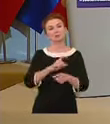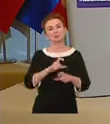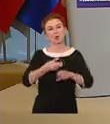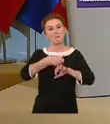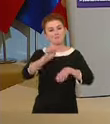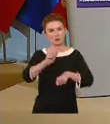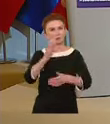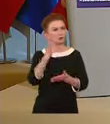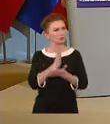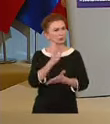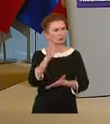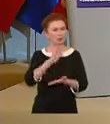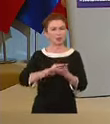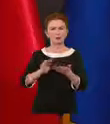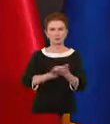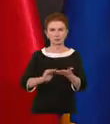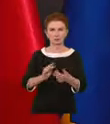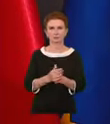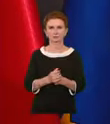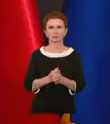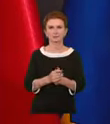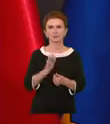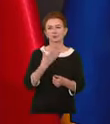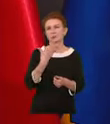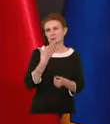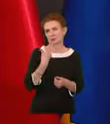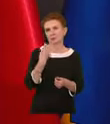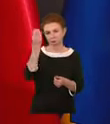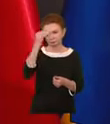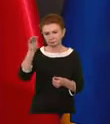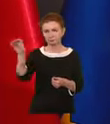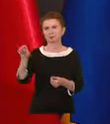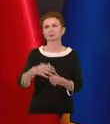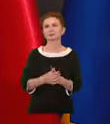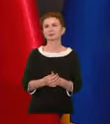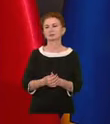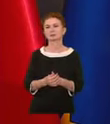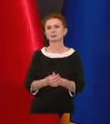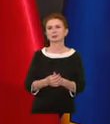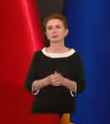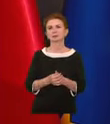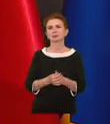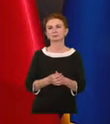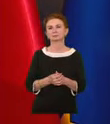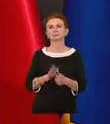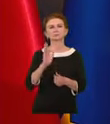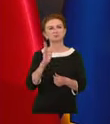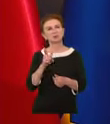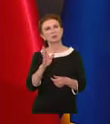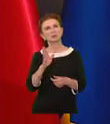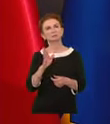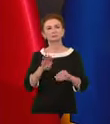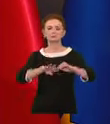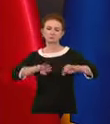będą wyłącznie pisemne. Tak jak myśmy zakomunikowali, ten obszar będziemy